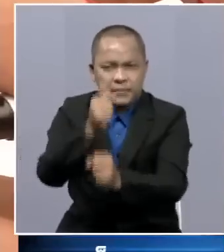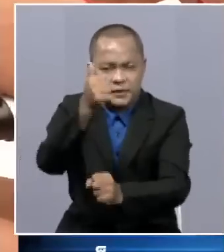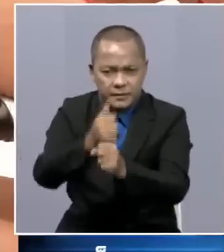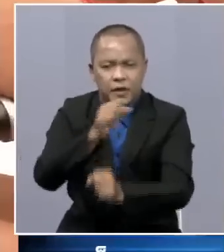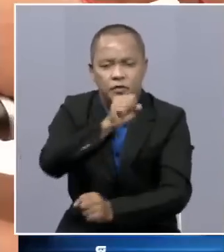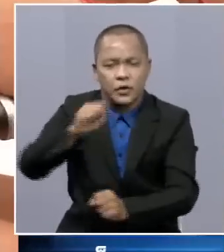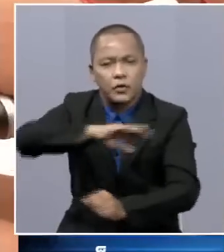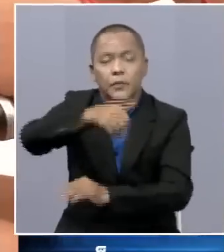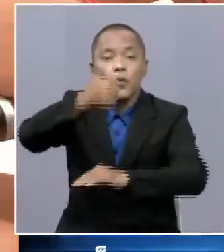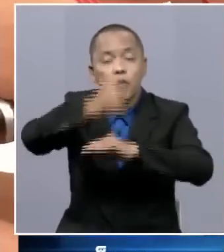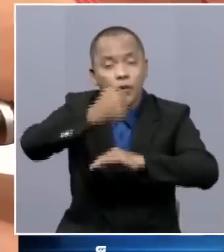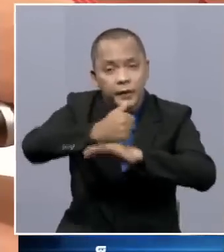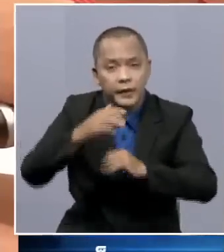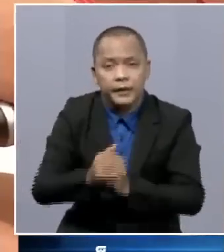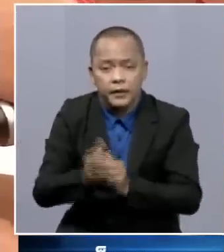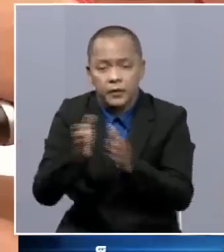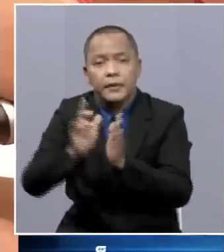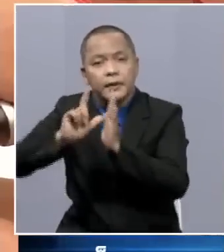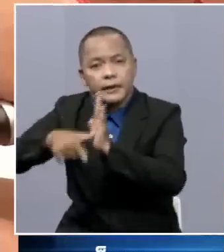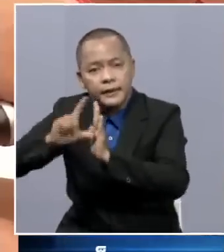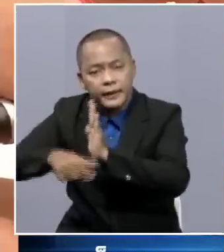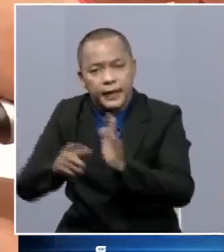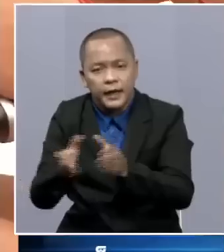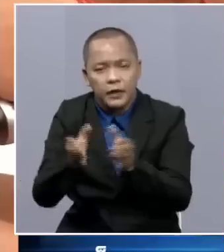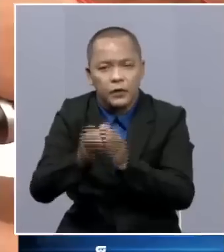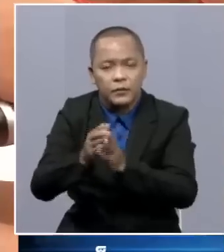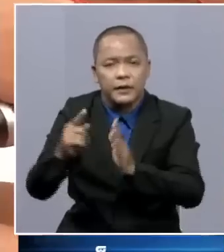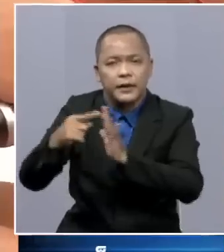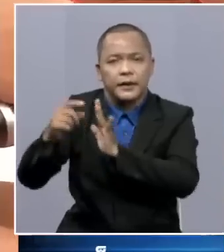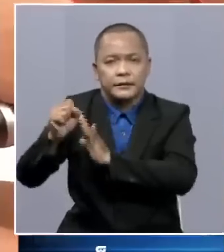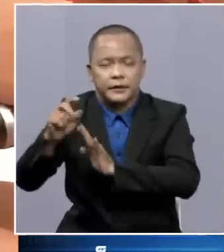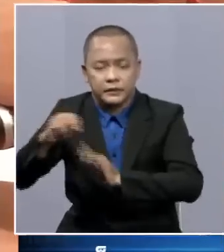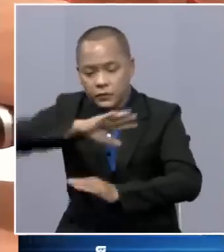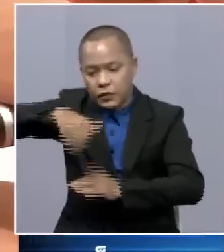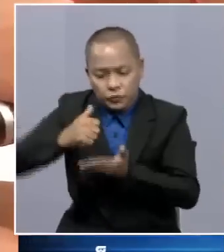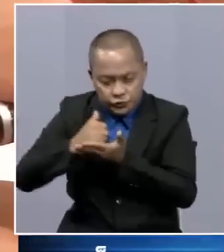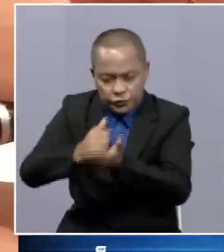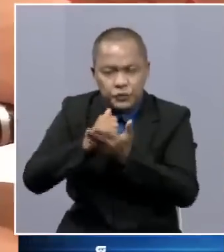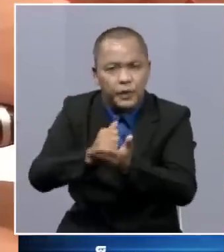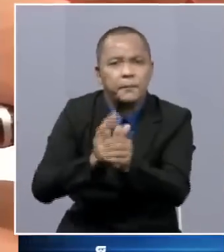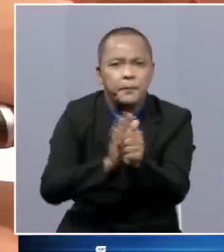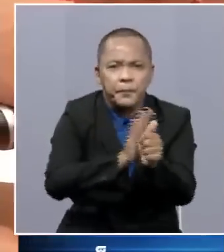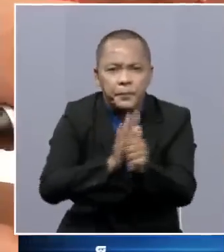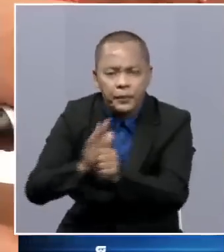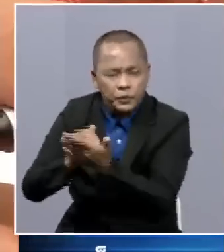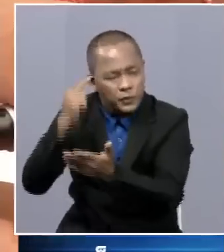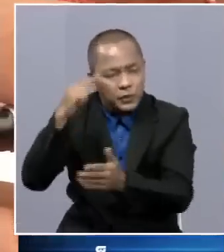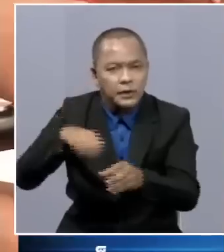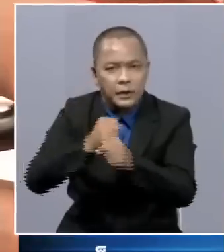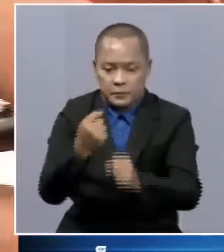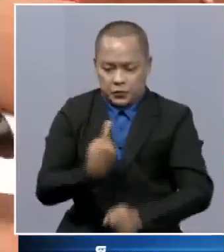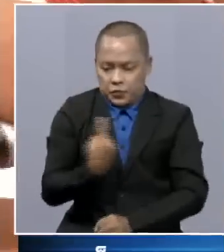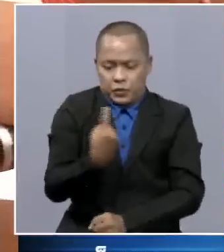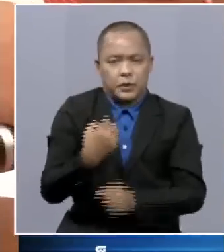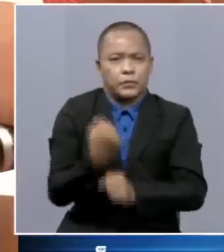ได้เพราะว่ามีทั้งหัวหน้าทั้งเลขาธิการพรรคทั้งคุณเศรษฐาเองเนี่ยคือทุกคนช่วยกันหมดในจุดนี ้เ ราไม่สามารถทำได้เพียงค